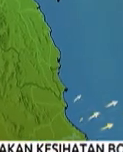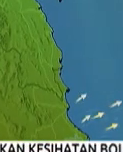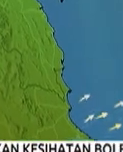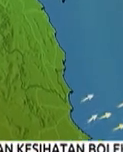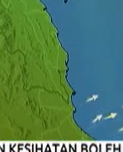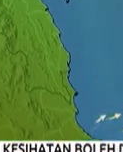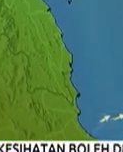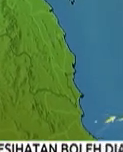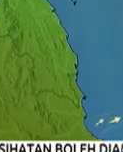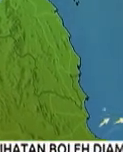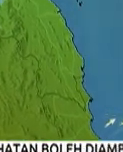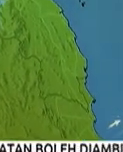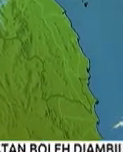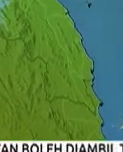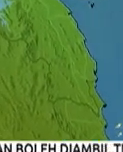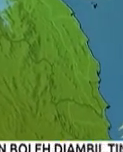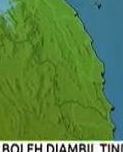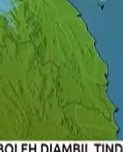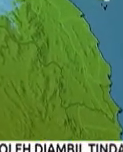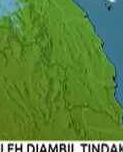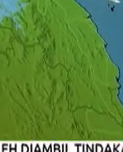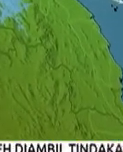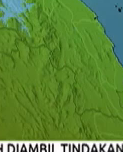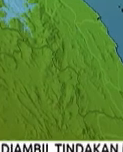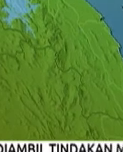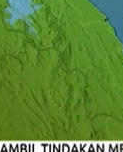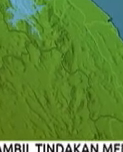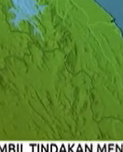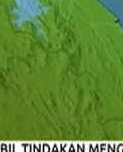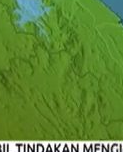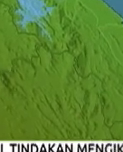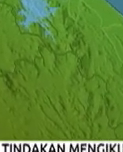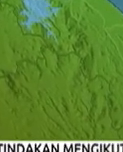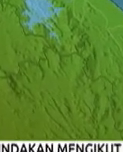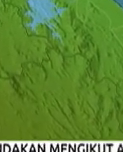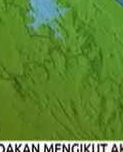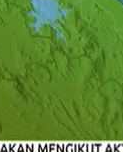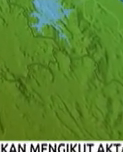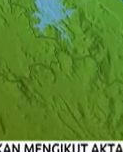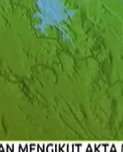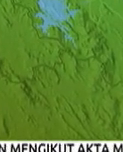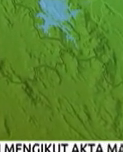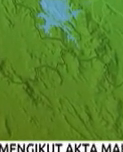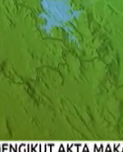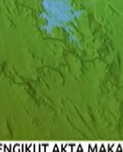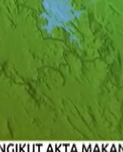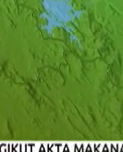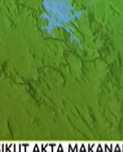We'll be right back.